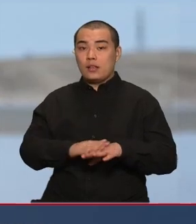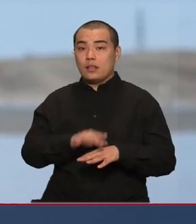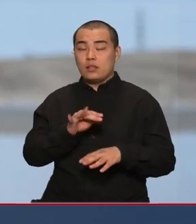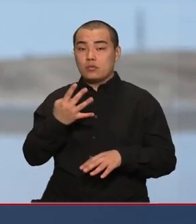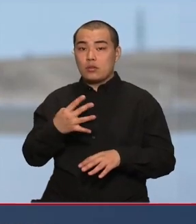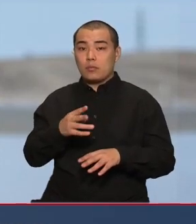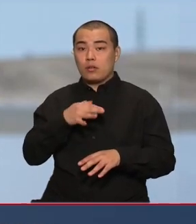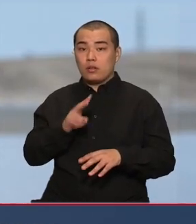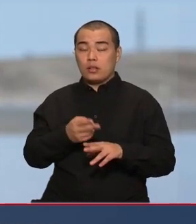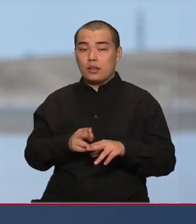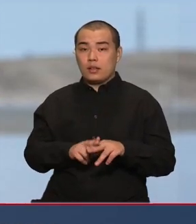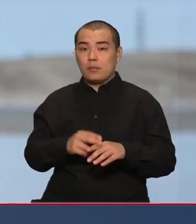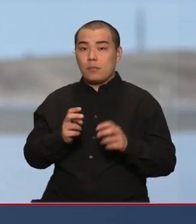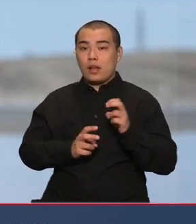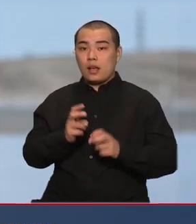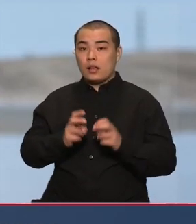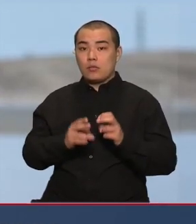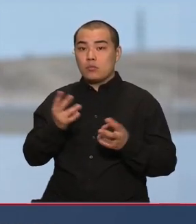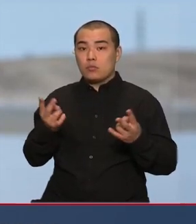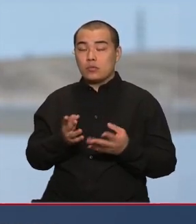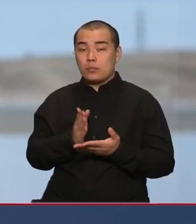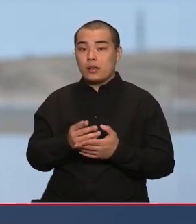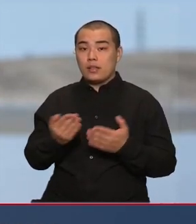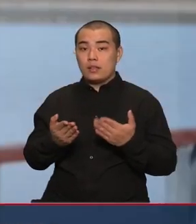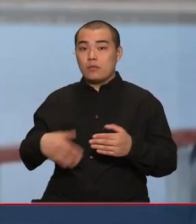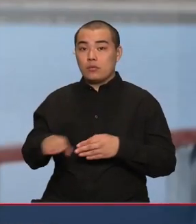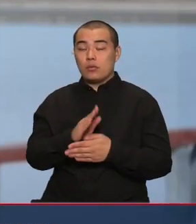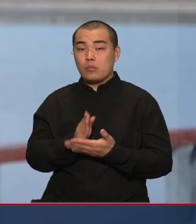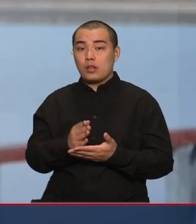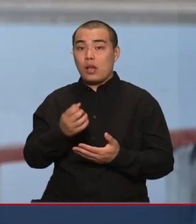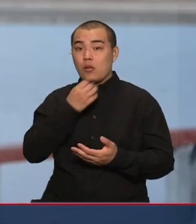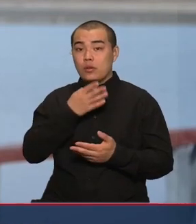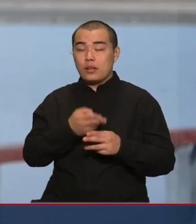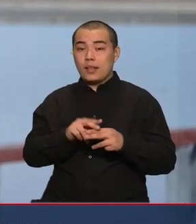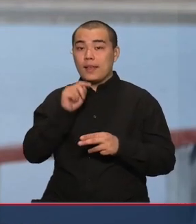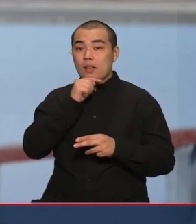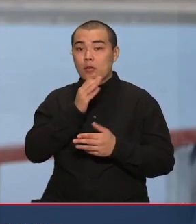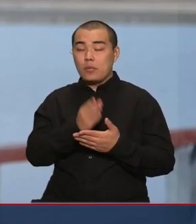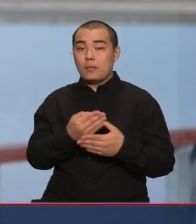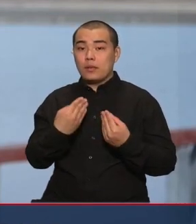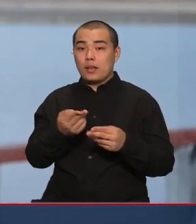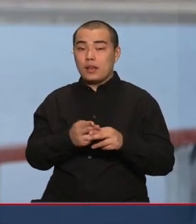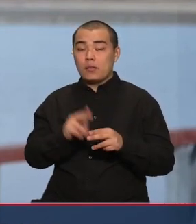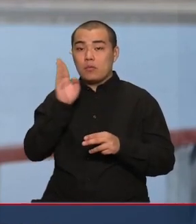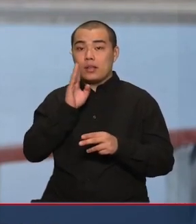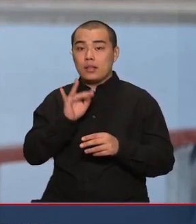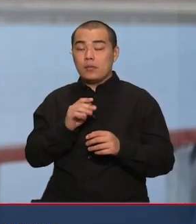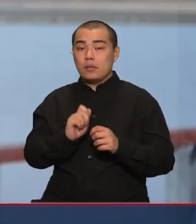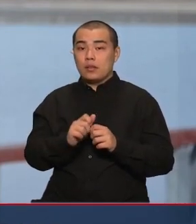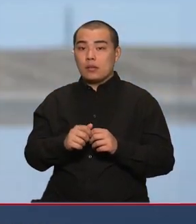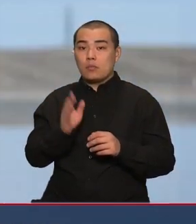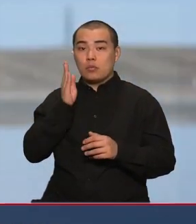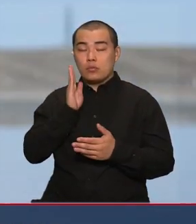40 миллионов идут на эти производственные нужды. Если все будет хорошо, мы планируем экономно использовать эту воду и расходовать ее